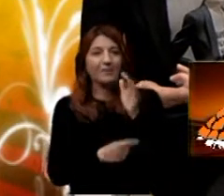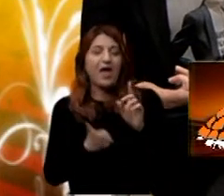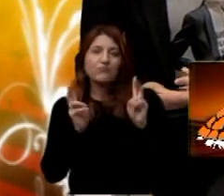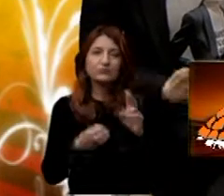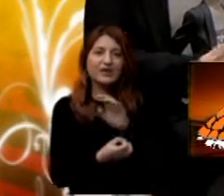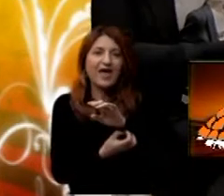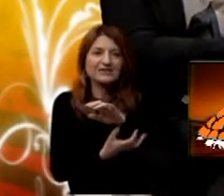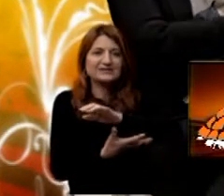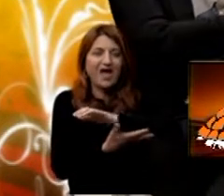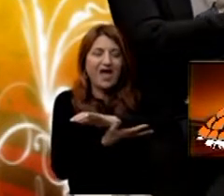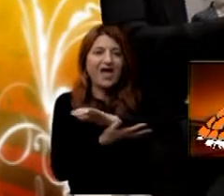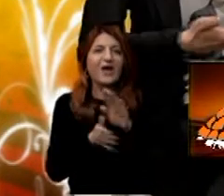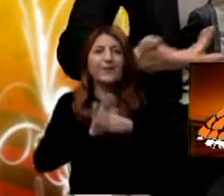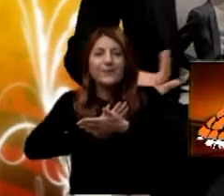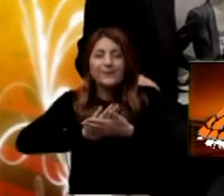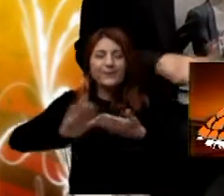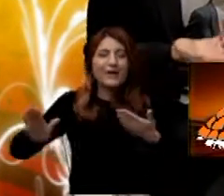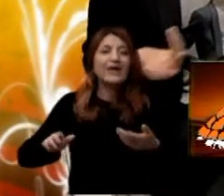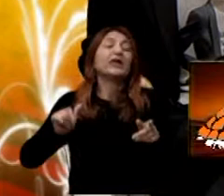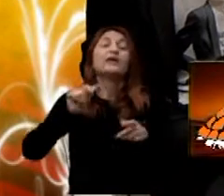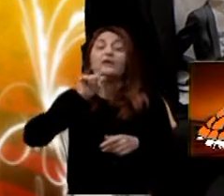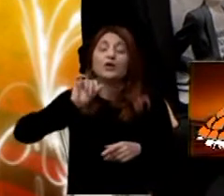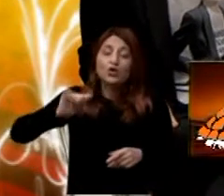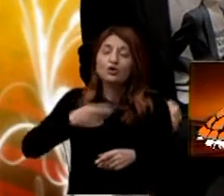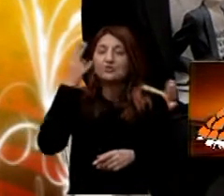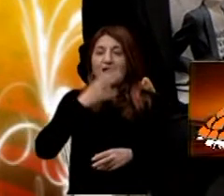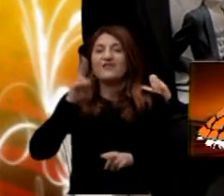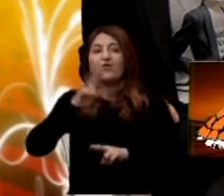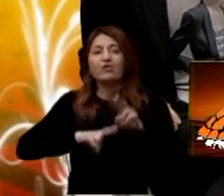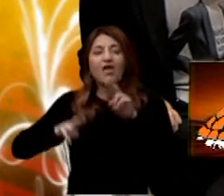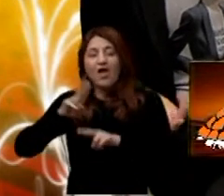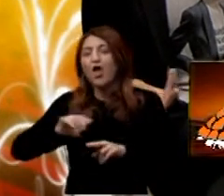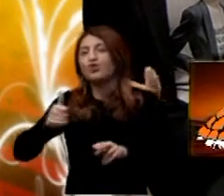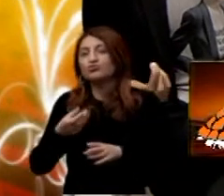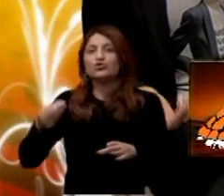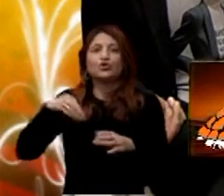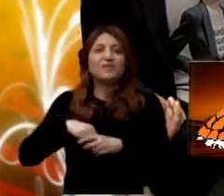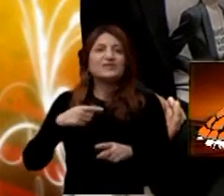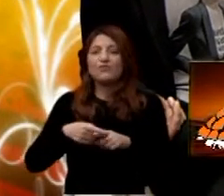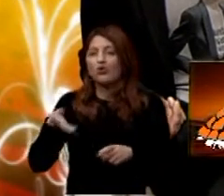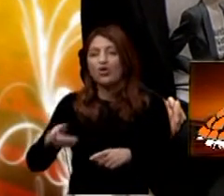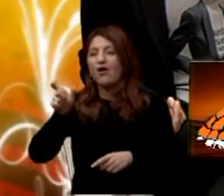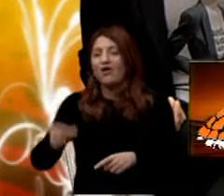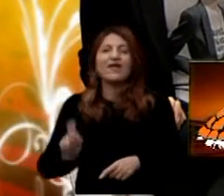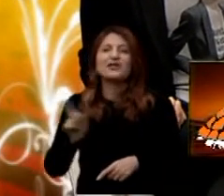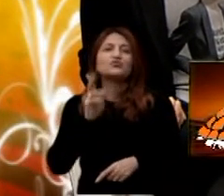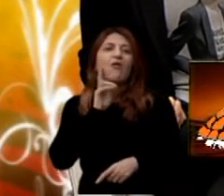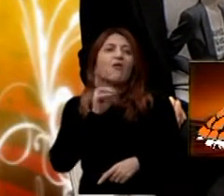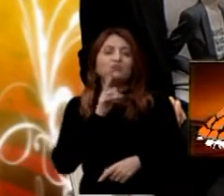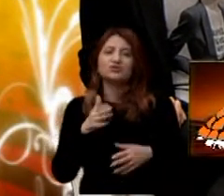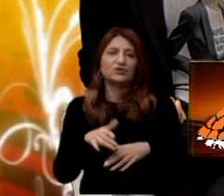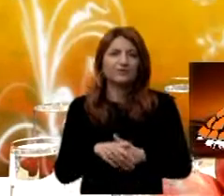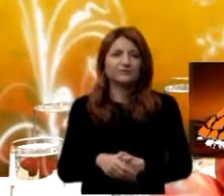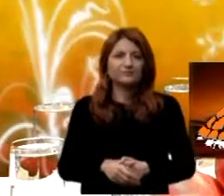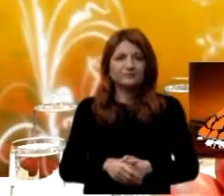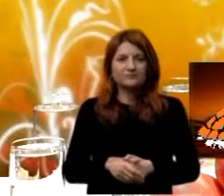jasnu indikaciju uz svu njegu koja je potrebna za te pacijente, jer oni nisu obični pacijenti, za njih je... Kad smo sad rekli